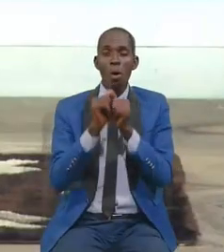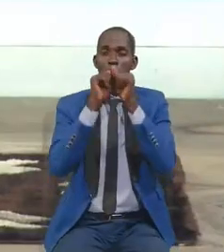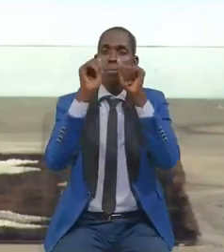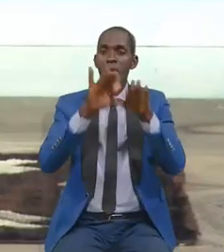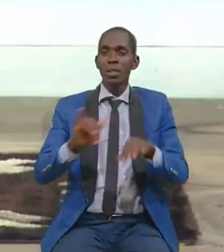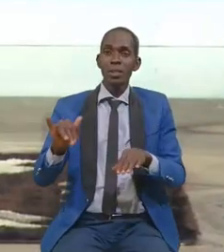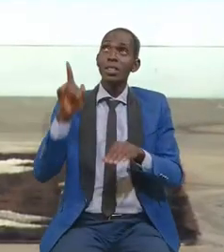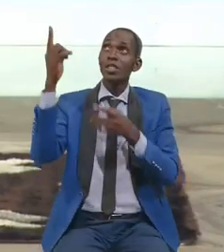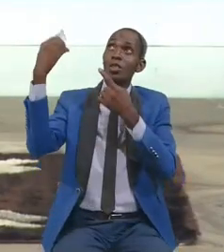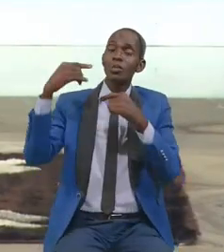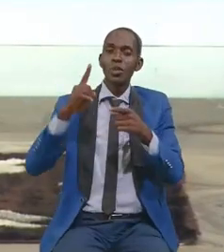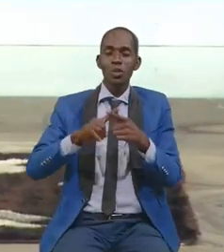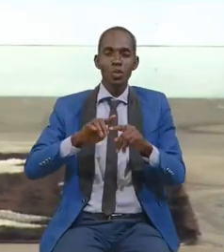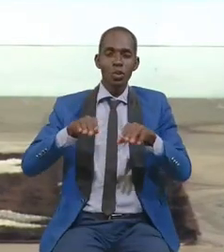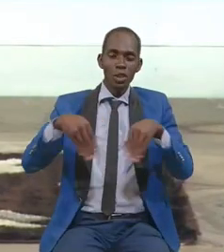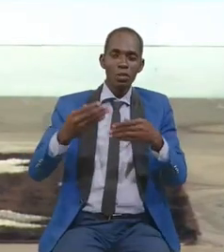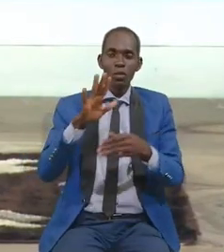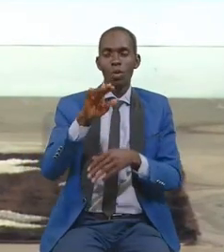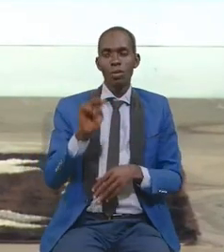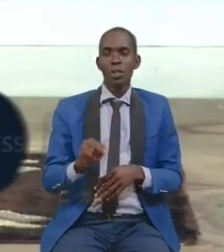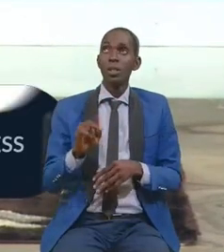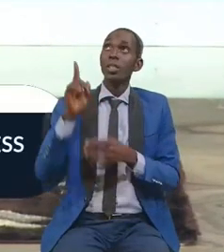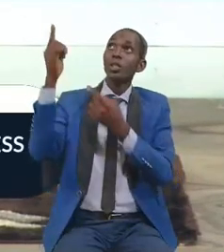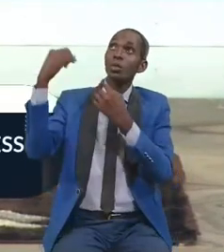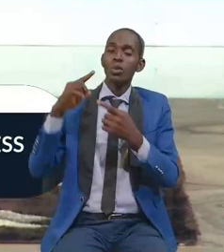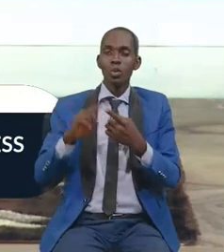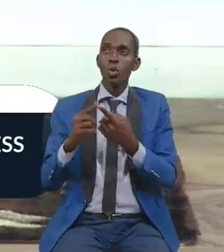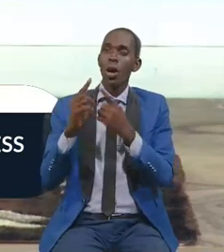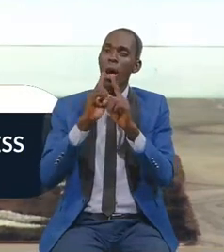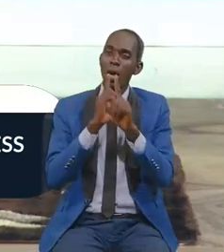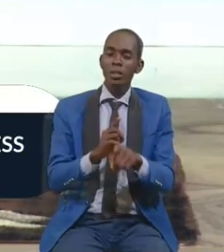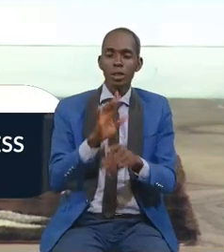accomplir, il viendra pourvoir vos besoins. Il viendra vous exaucer.